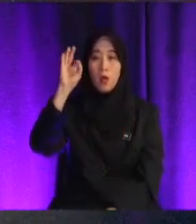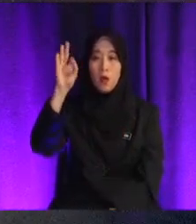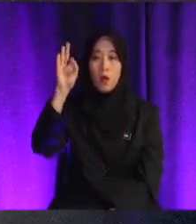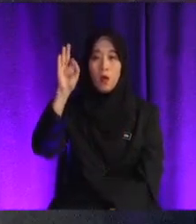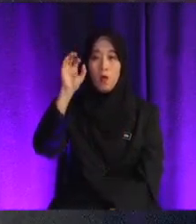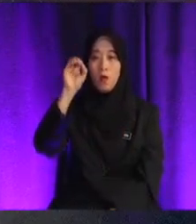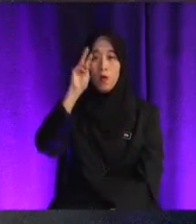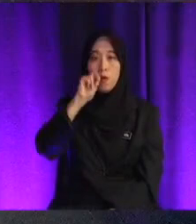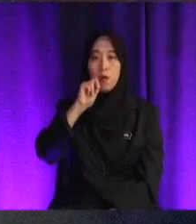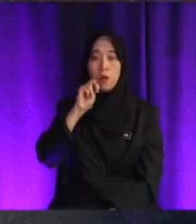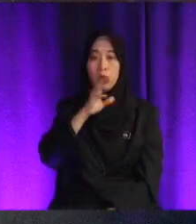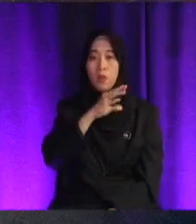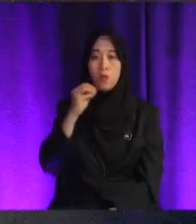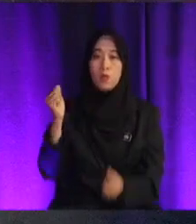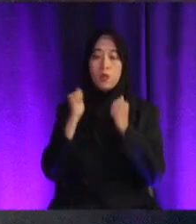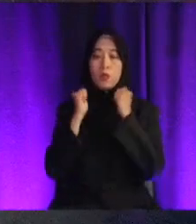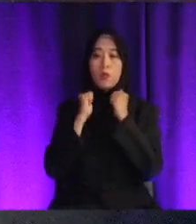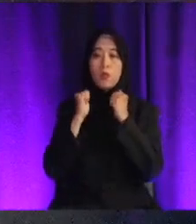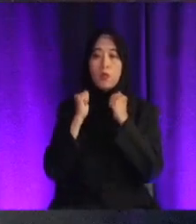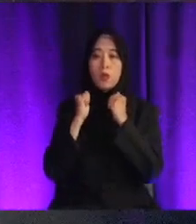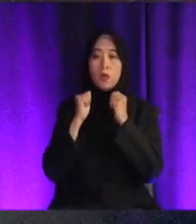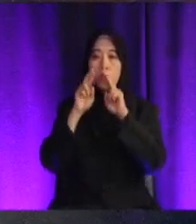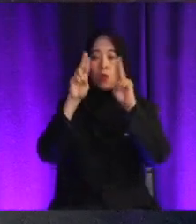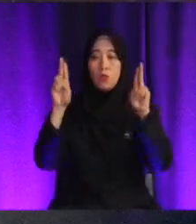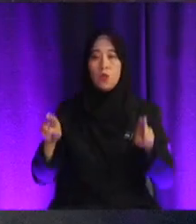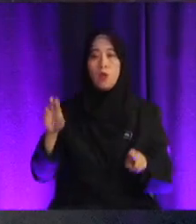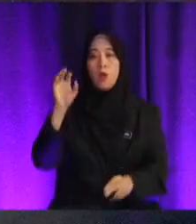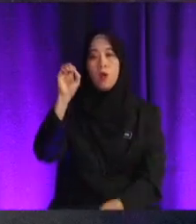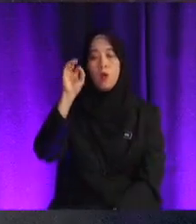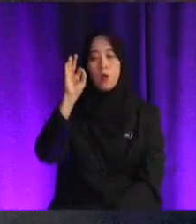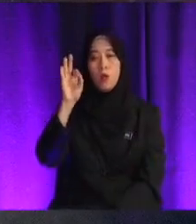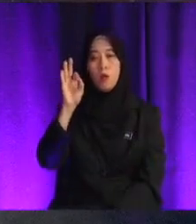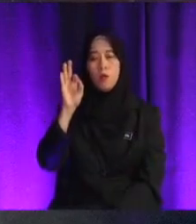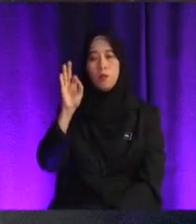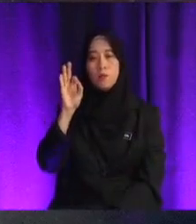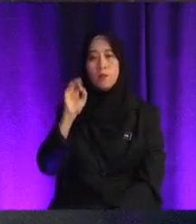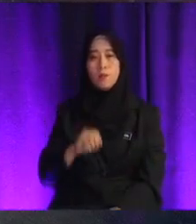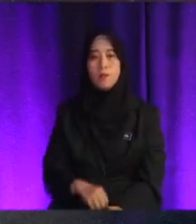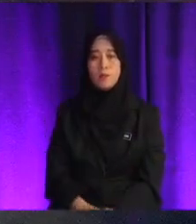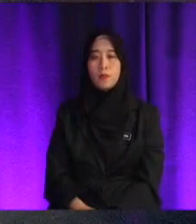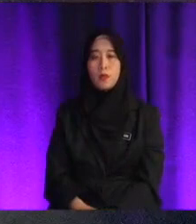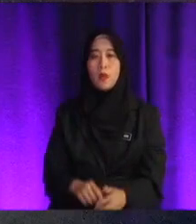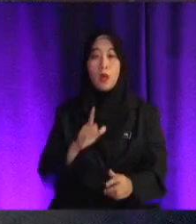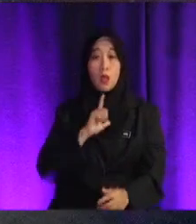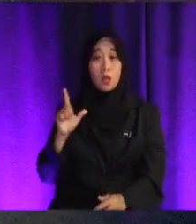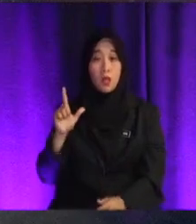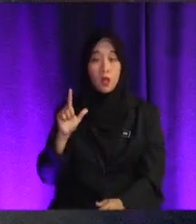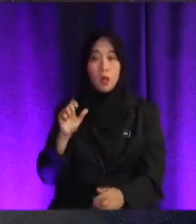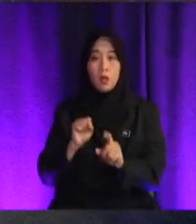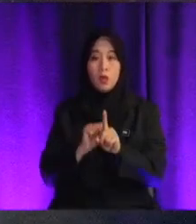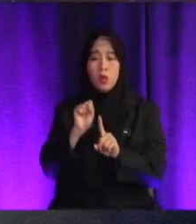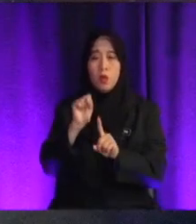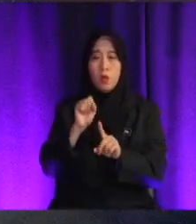kita uji dulu keadaan off. Off, okey. Okey. So Akmal boleh laraskan maafkan saya, laras suhu ni daripada kedudukan